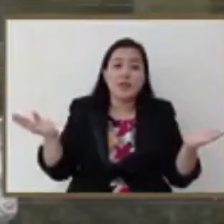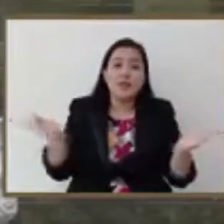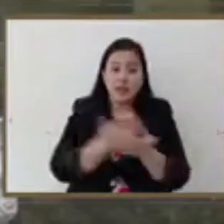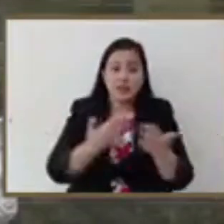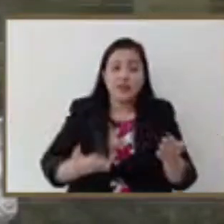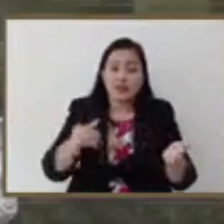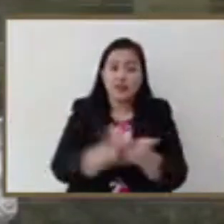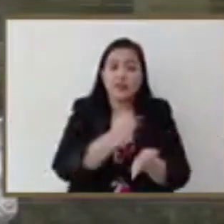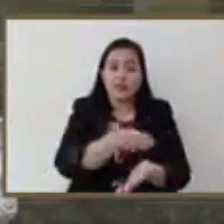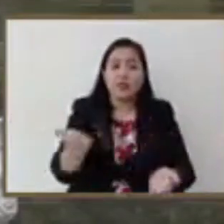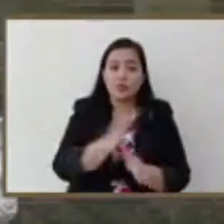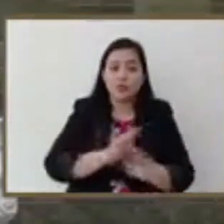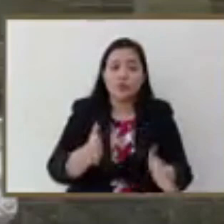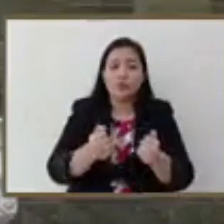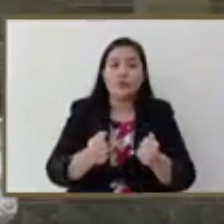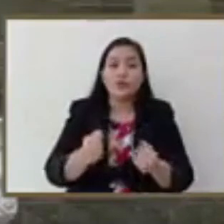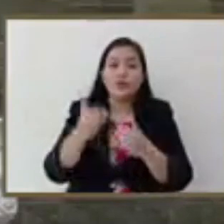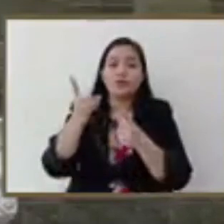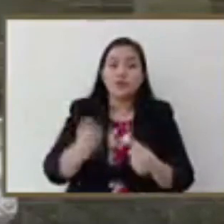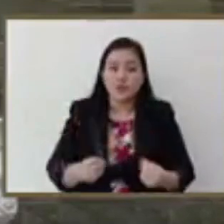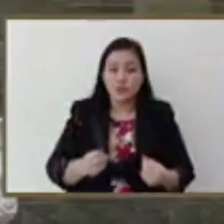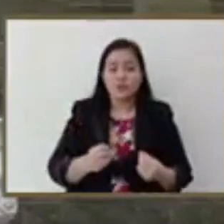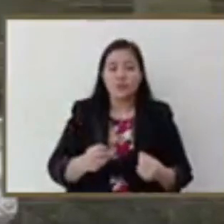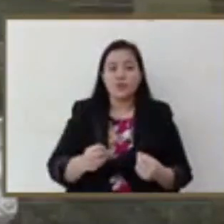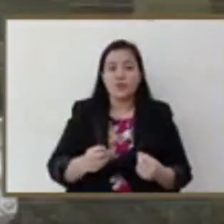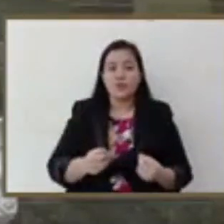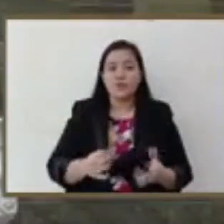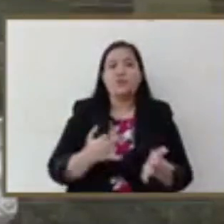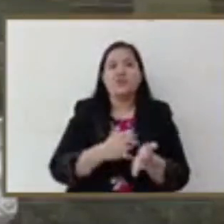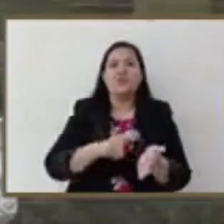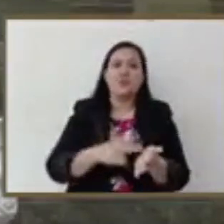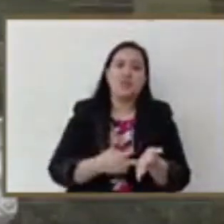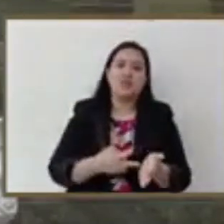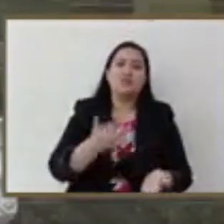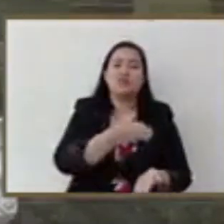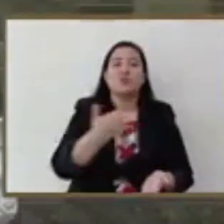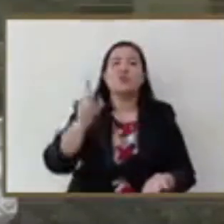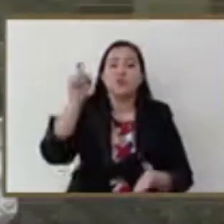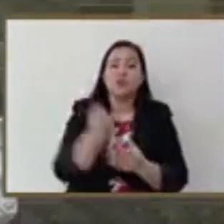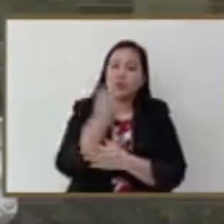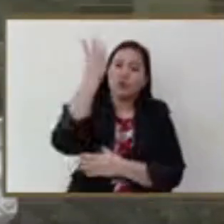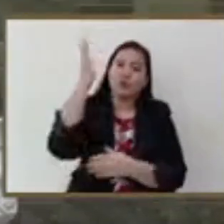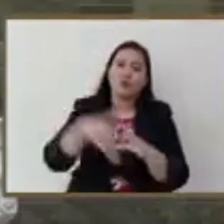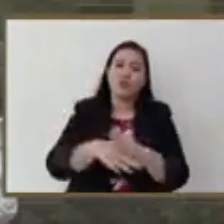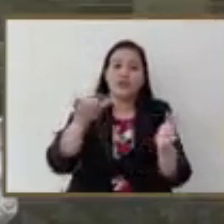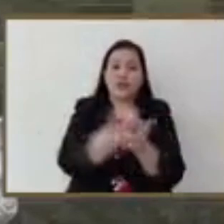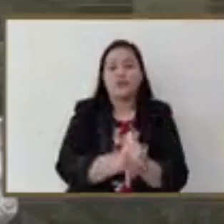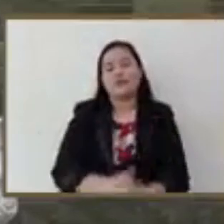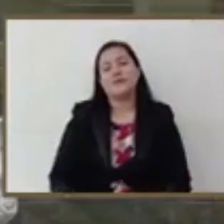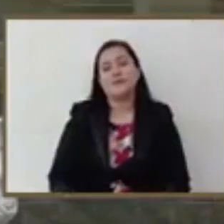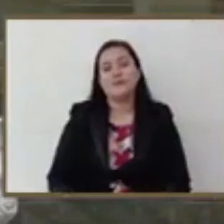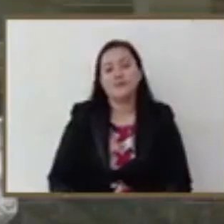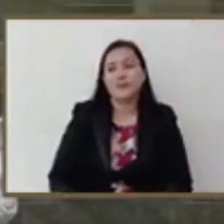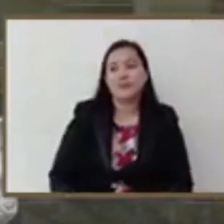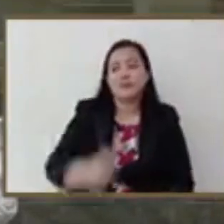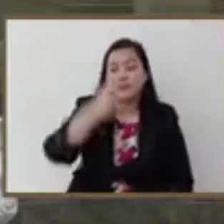kapatid. Yan yung isang bagay na hindi pa namumold ang iyong Christian life. That God wants you